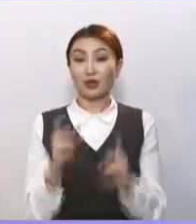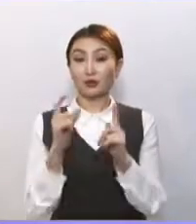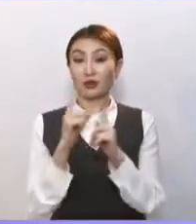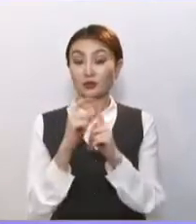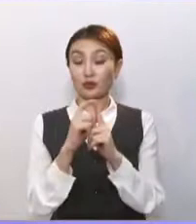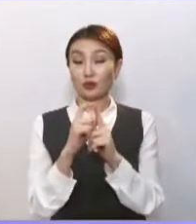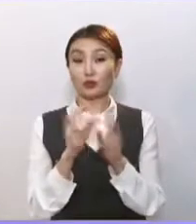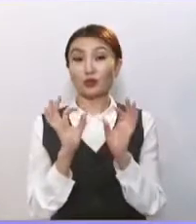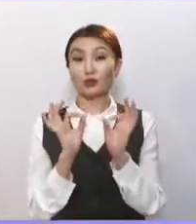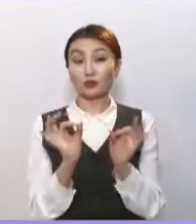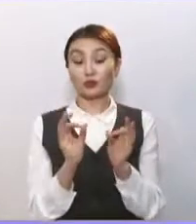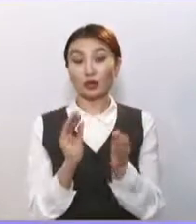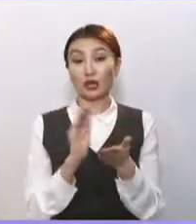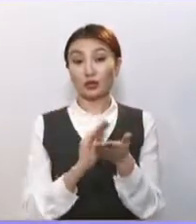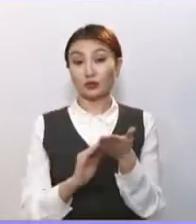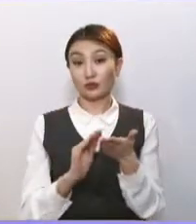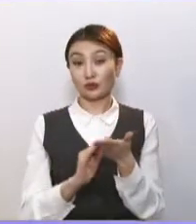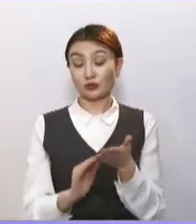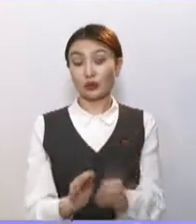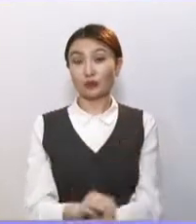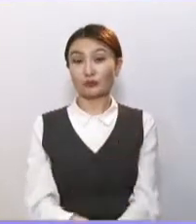Сөздөрдү туура түзгүлө.